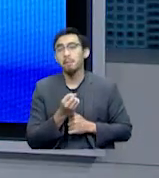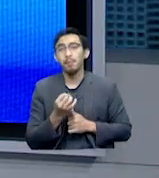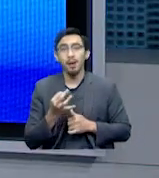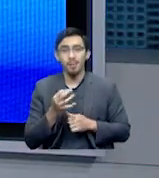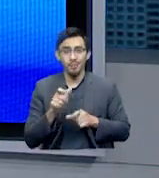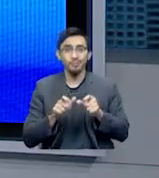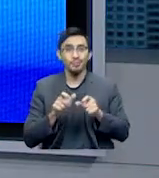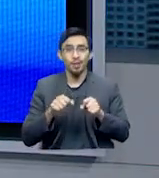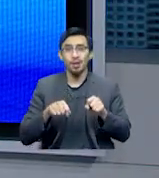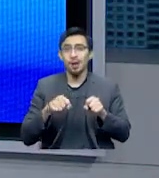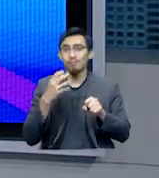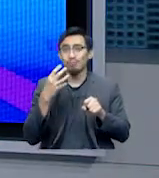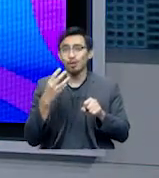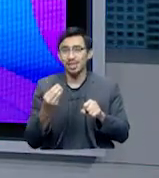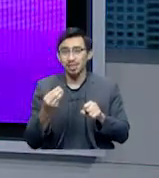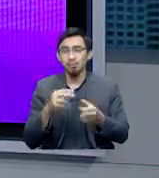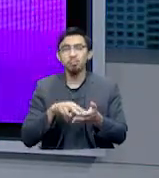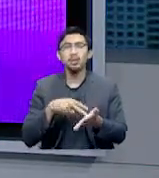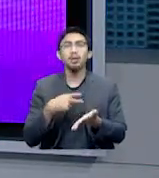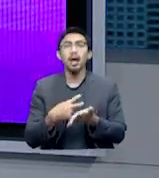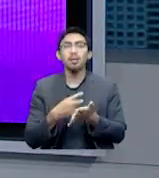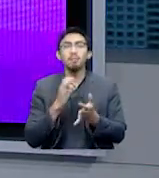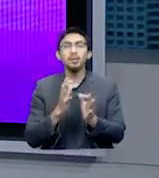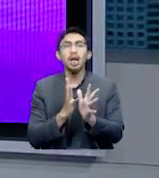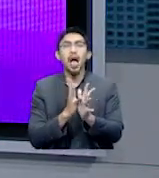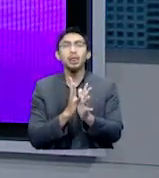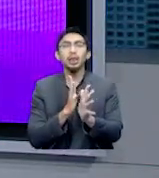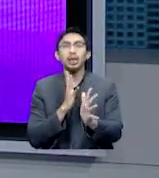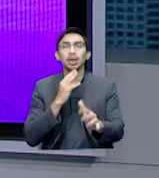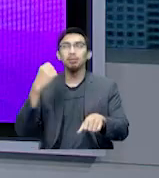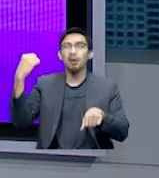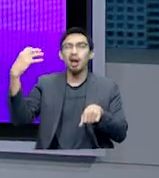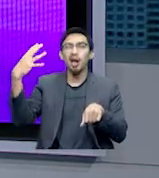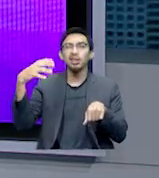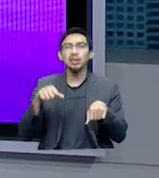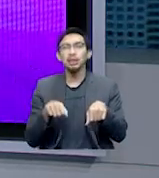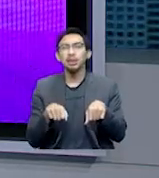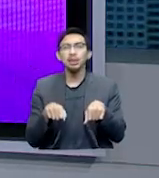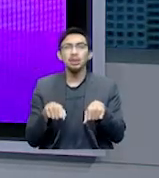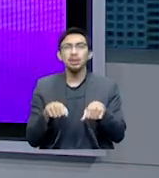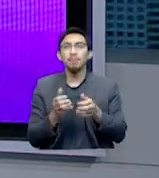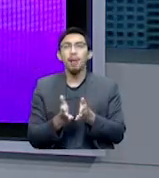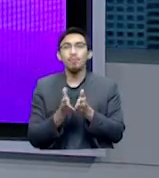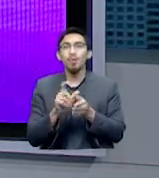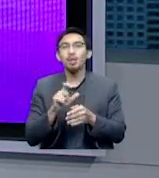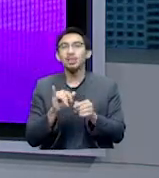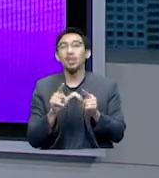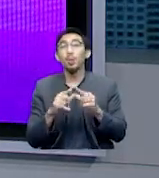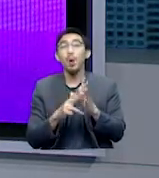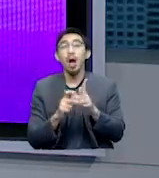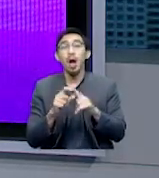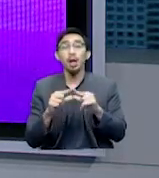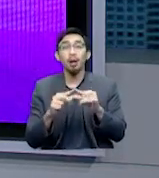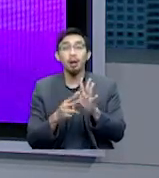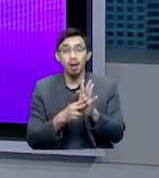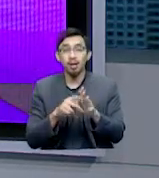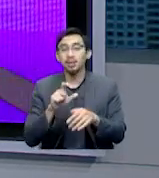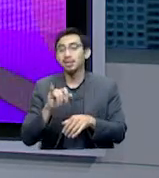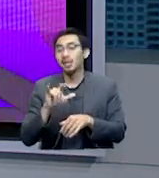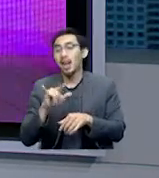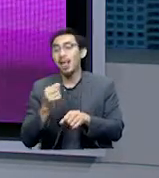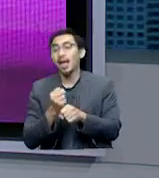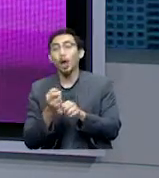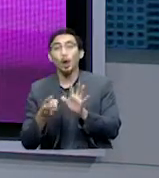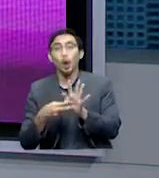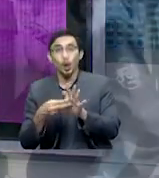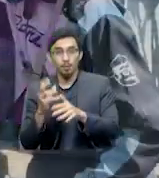Sejumlah pemudik motor pingsan terjebak antrian di tengah terik matahari di Pelabuhan Ciwandan, Cilegon, Banten.